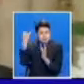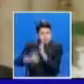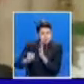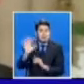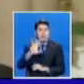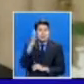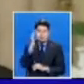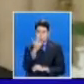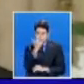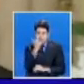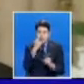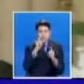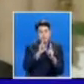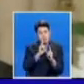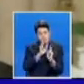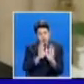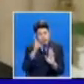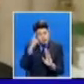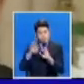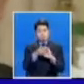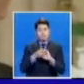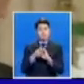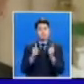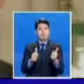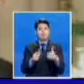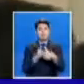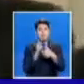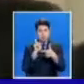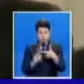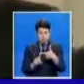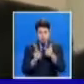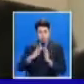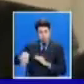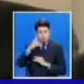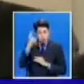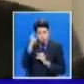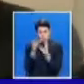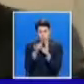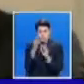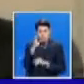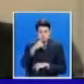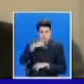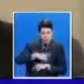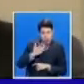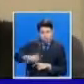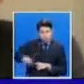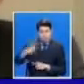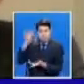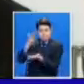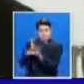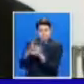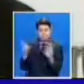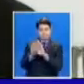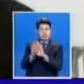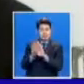ไรต่างๆจนเกิดการปะทะกันได้รับความร่วมมืออย่างดีและสองกลัวกันมากปิดพรมแดนเอ๊เดี๋ยวกระทบการค้าขาย